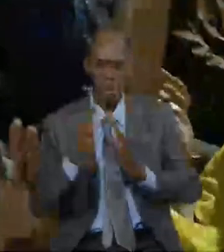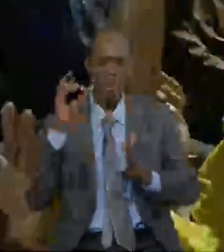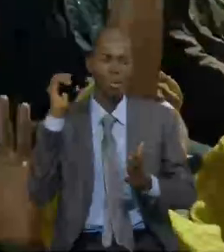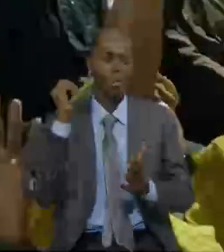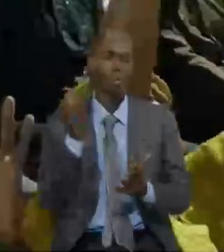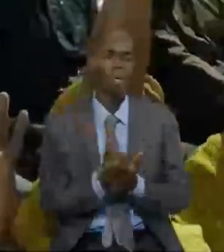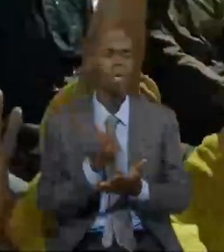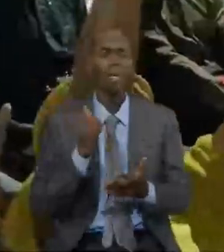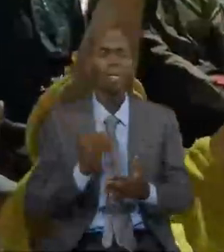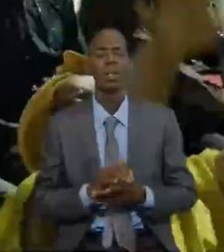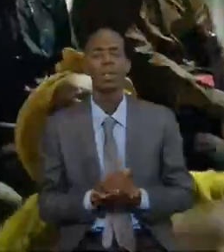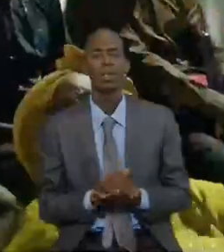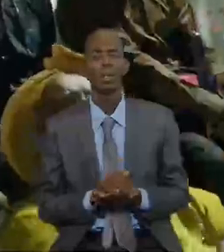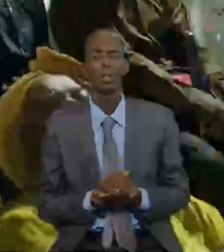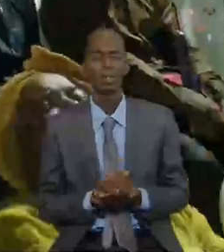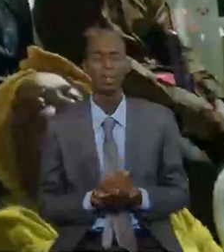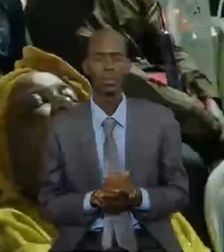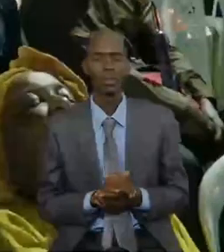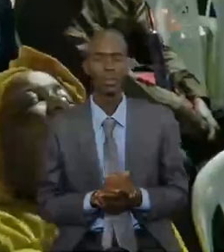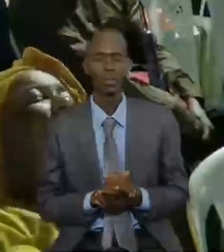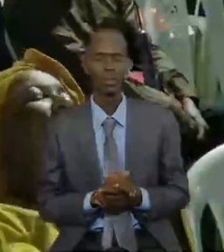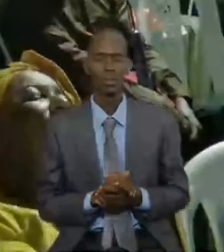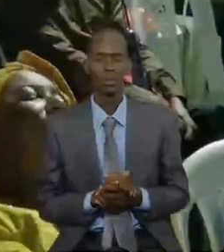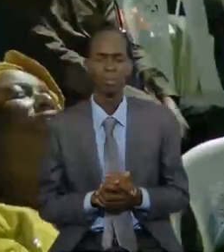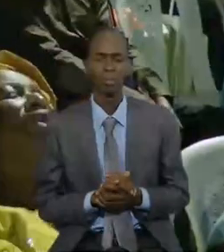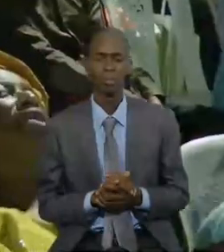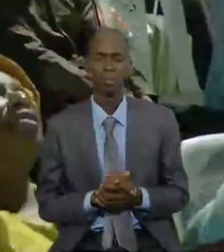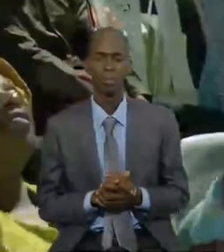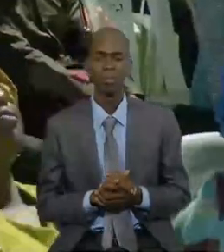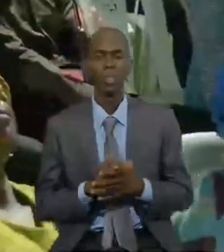au nom de Jésus nous prions